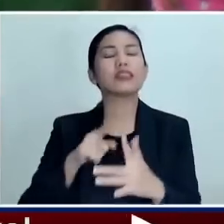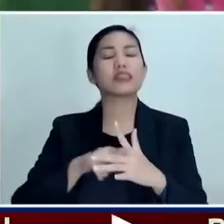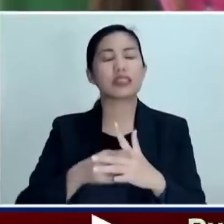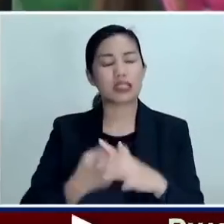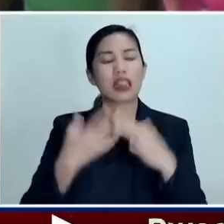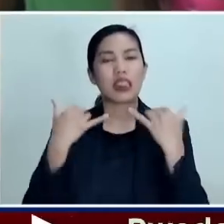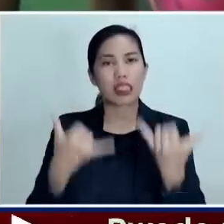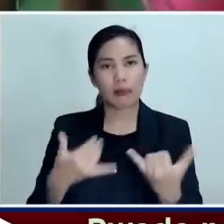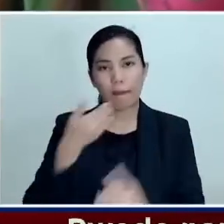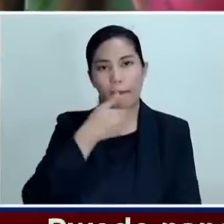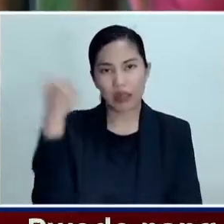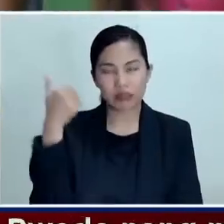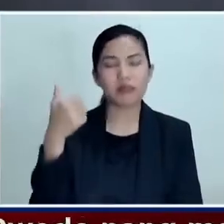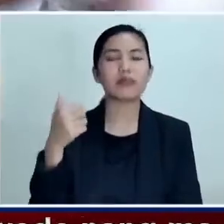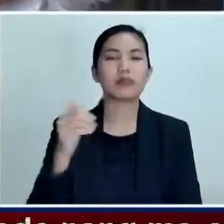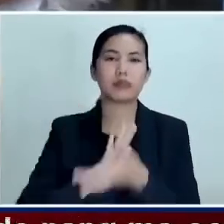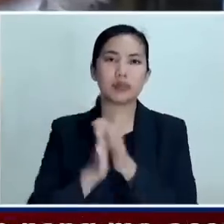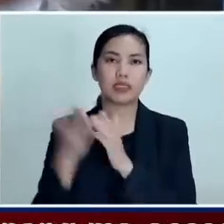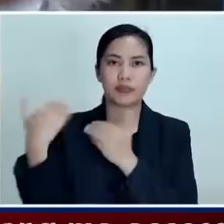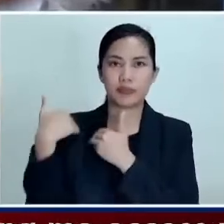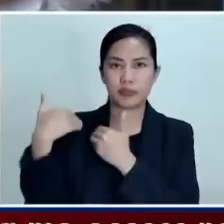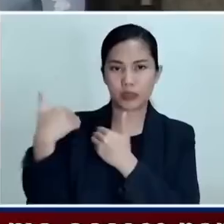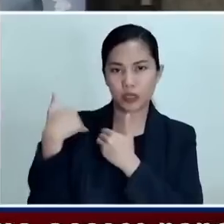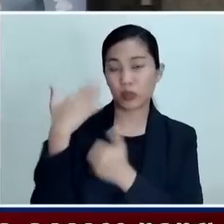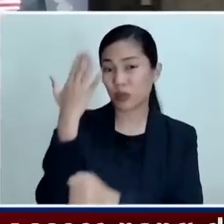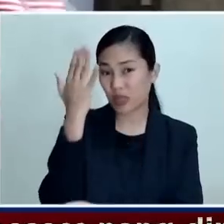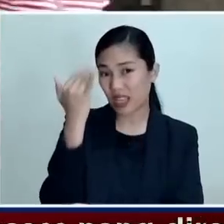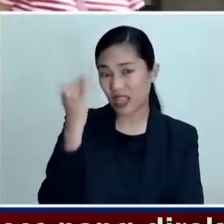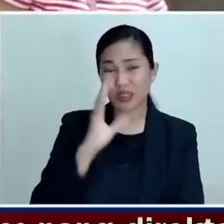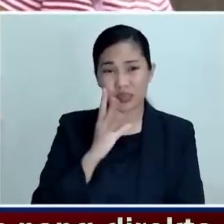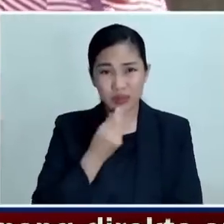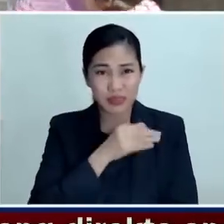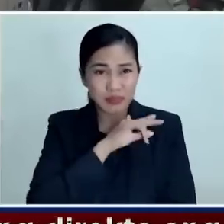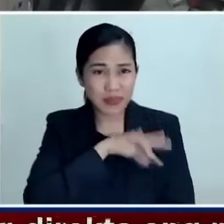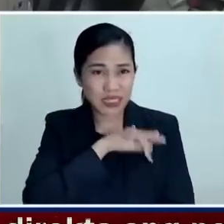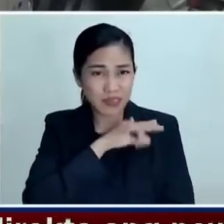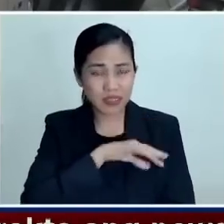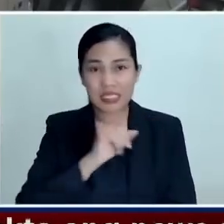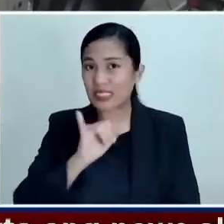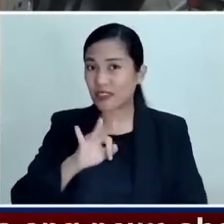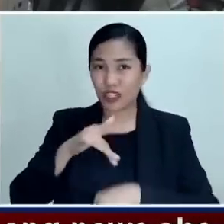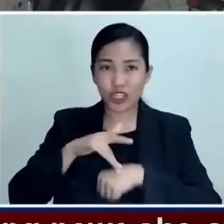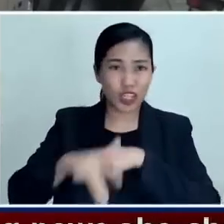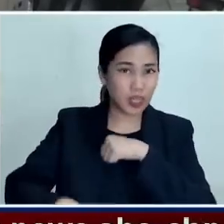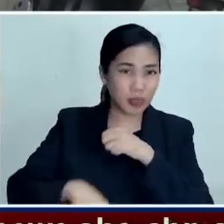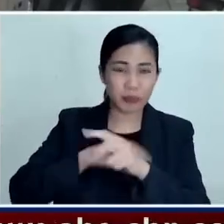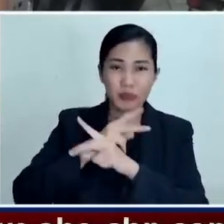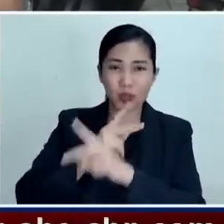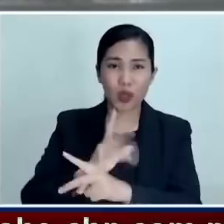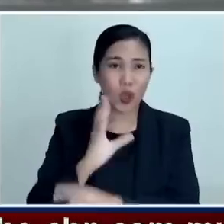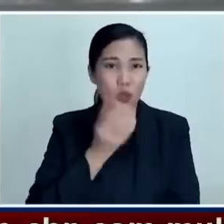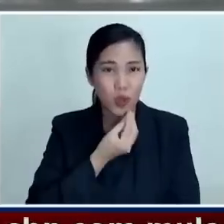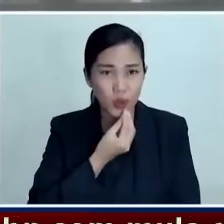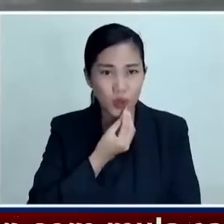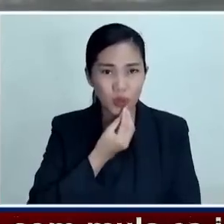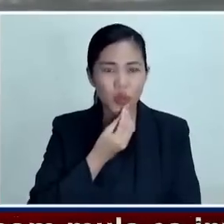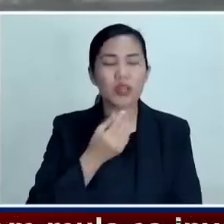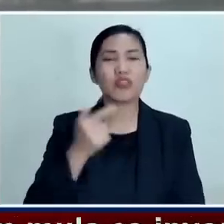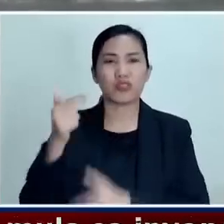maging responsable dahil ang pinakamakikinabang sa maaga at mabilis na aksyon ay ang mga susunod